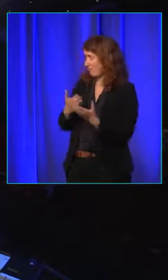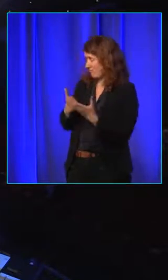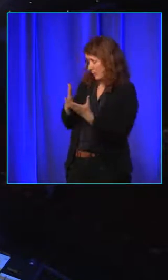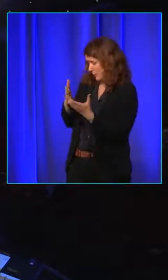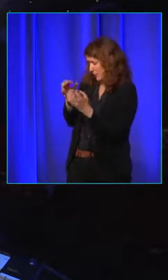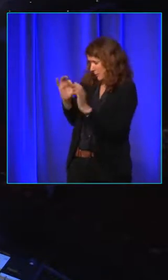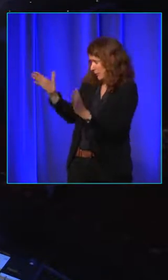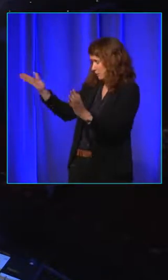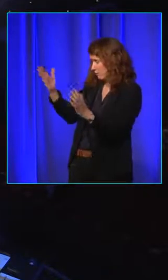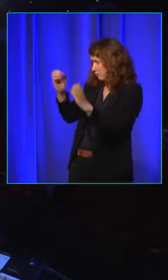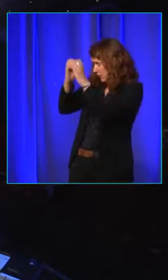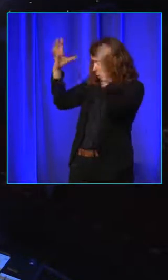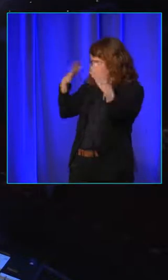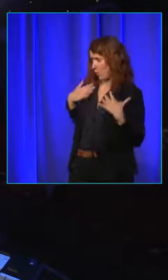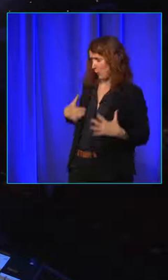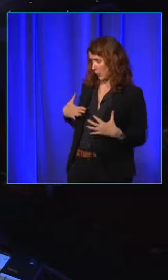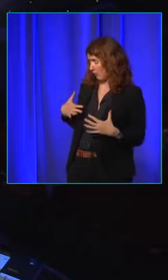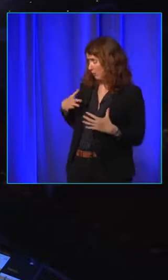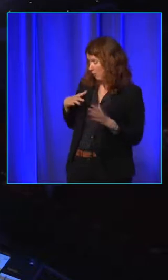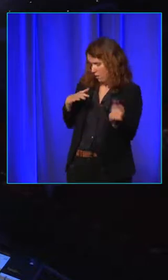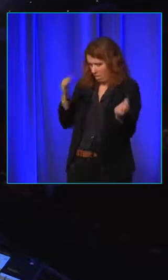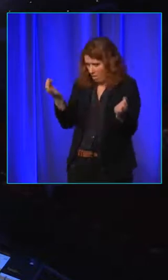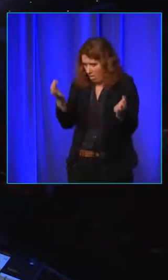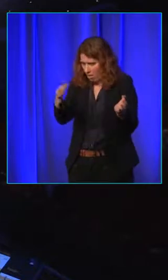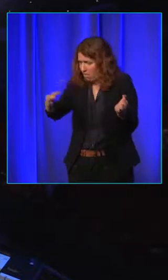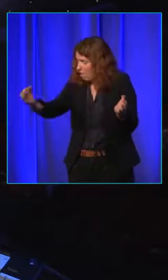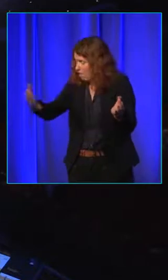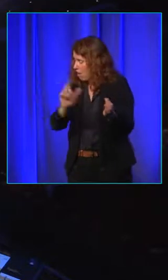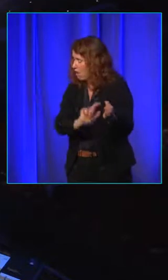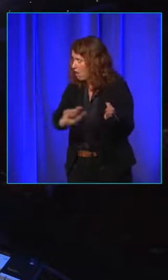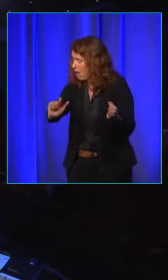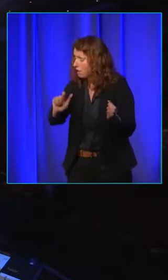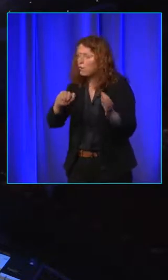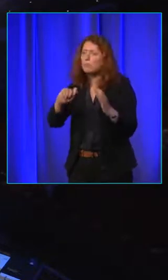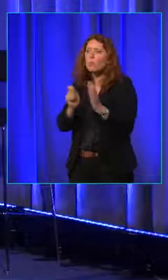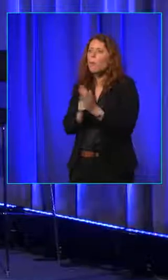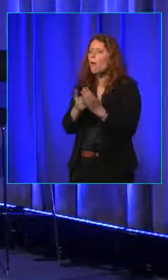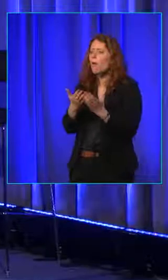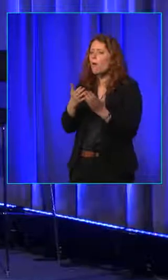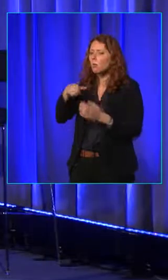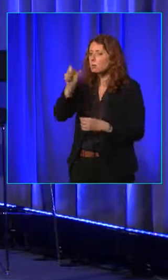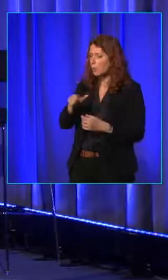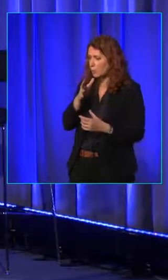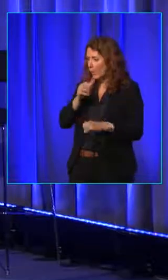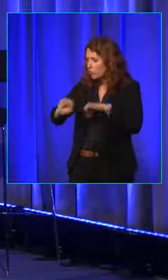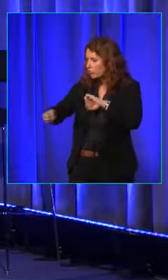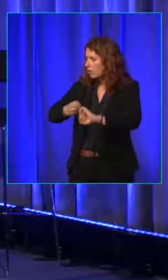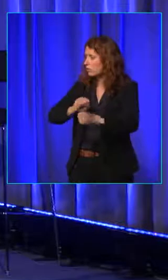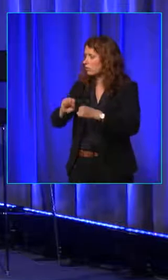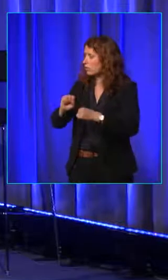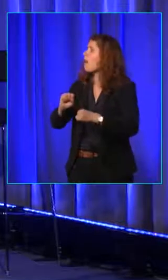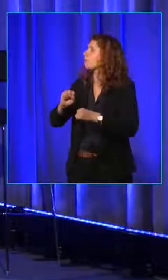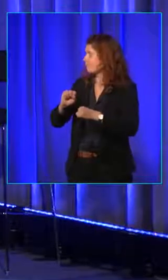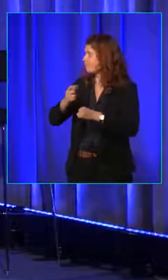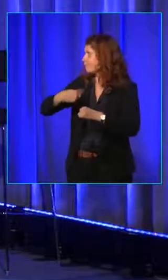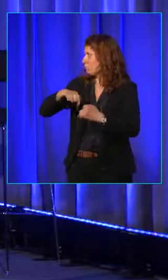que quand un mouvement peut ou ne peut pas être fait, il est